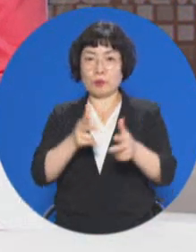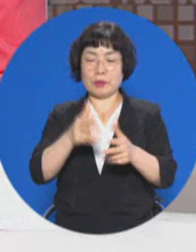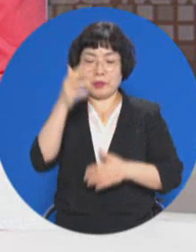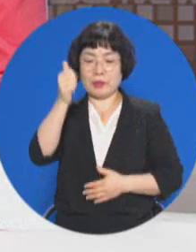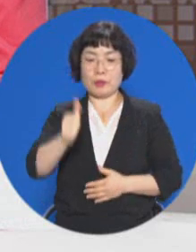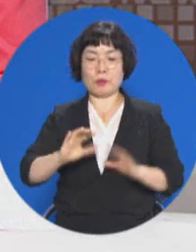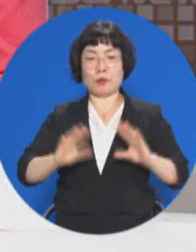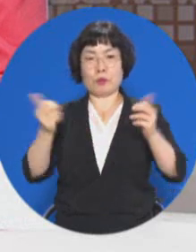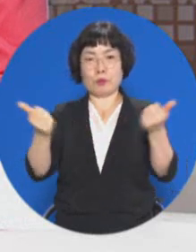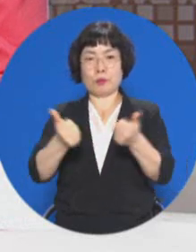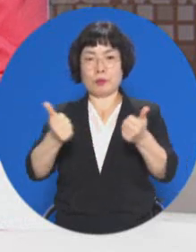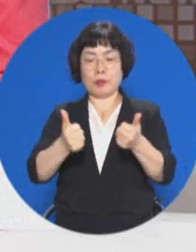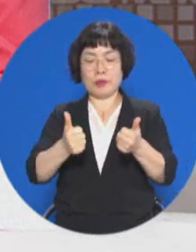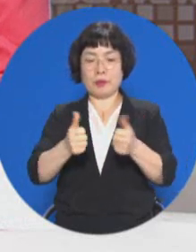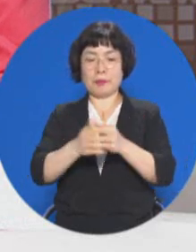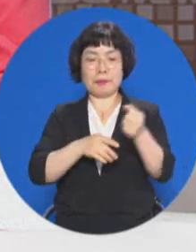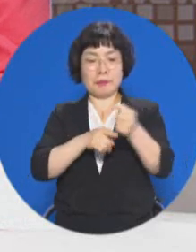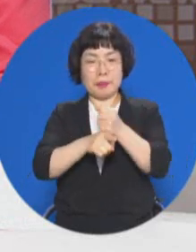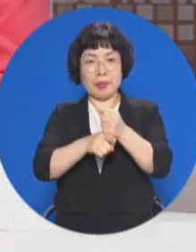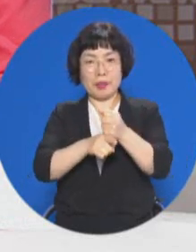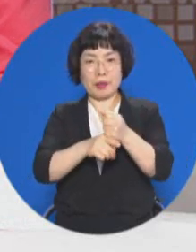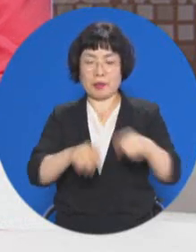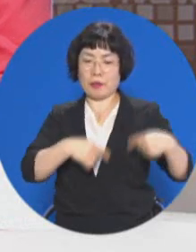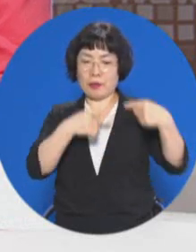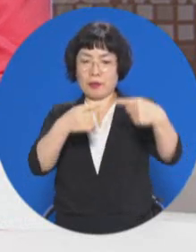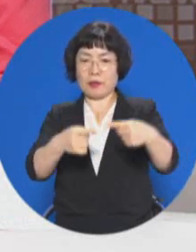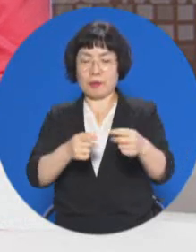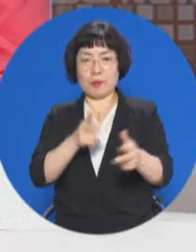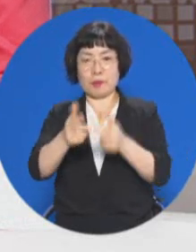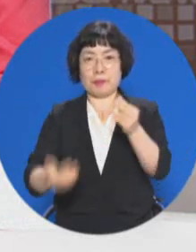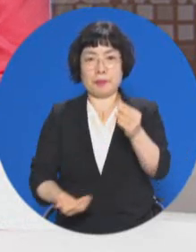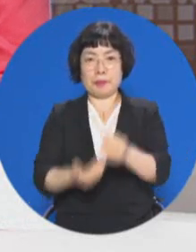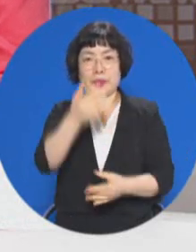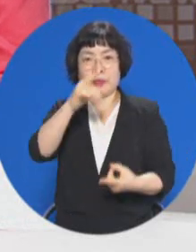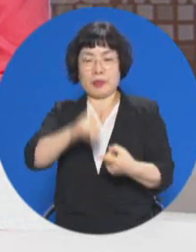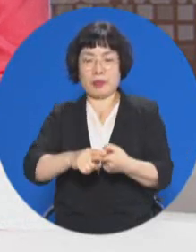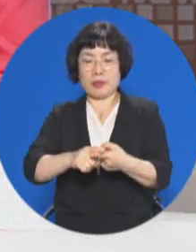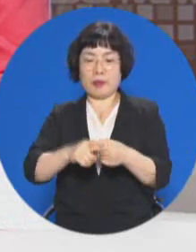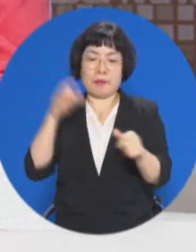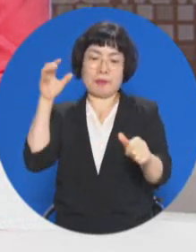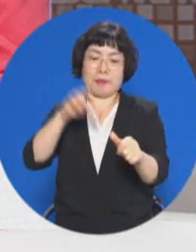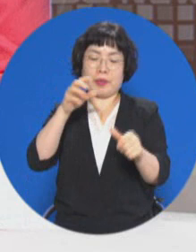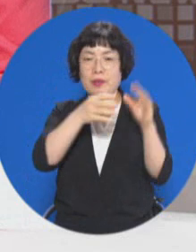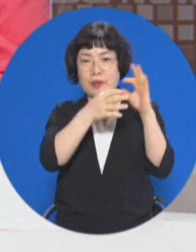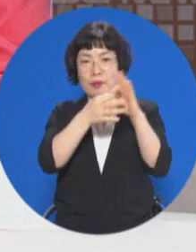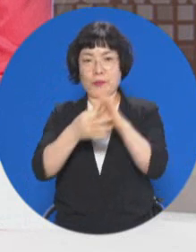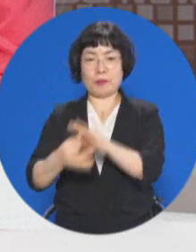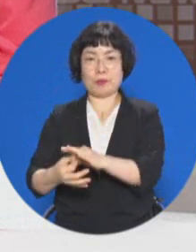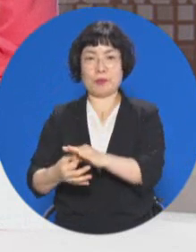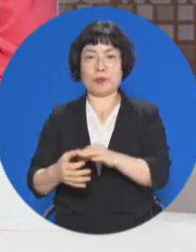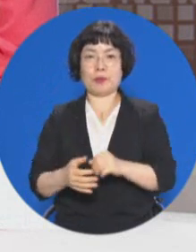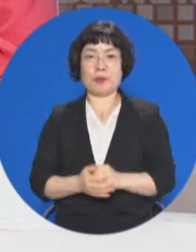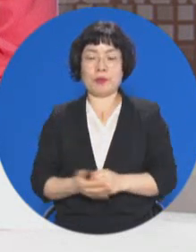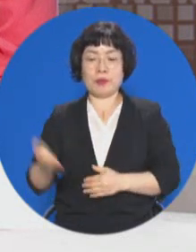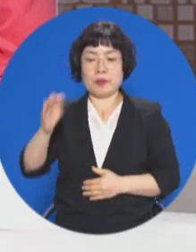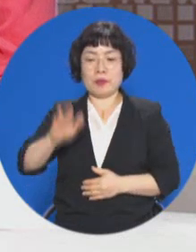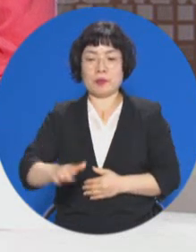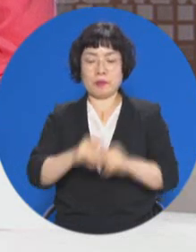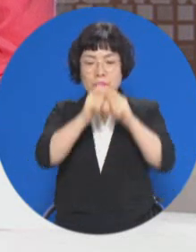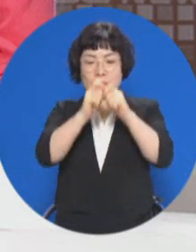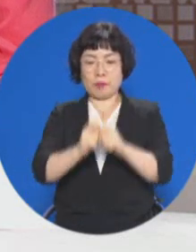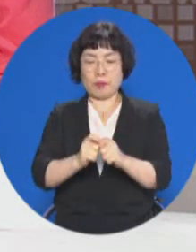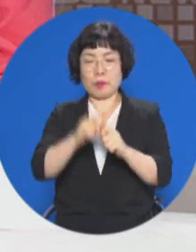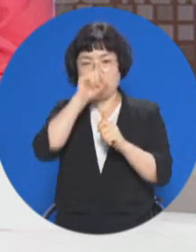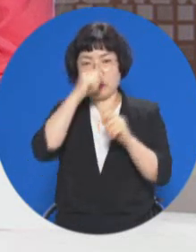국회 청문회에서 반복되는 산업재해와 관련해 소나기 질문과 질타를 받았습니다. 하지만 구체적인